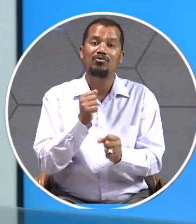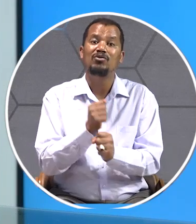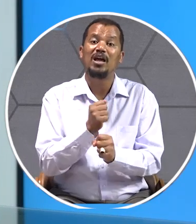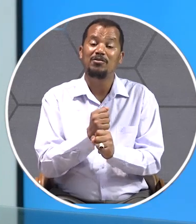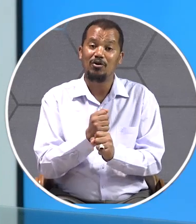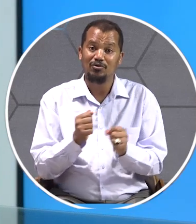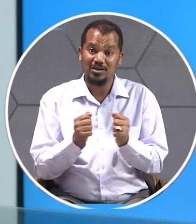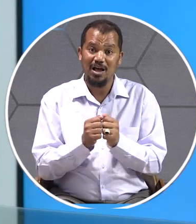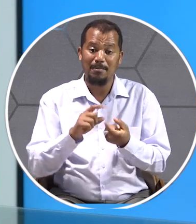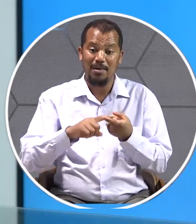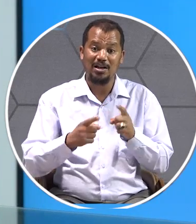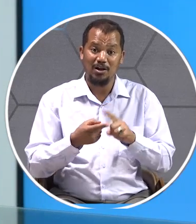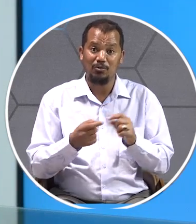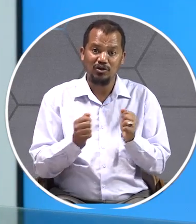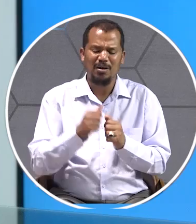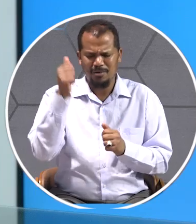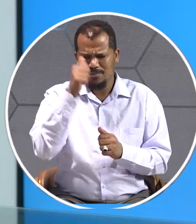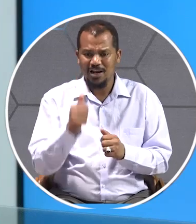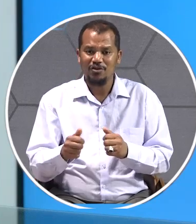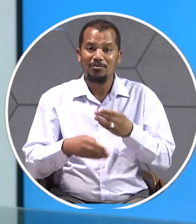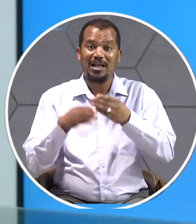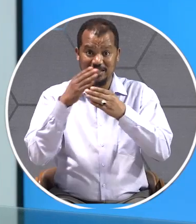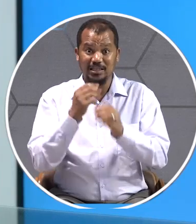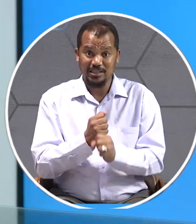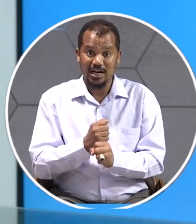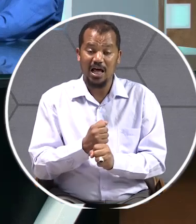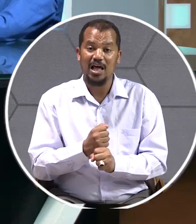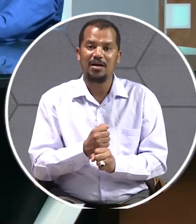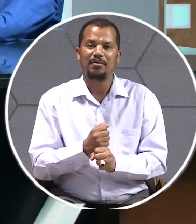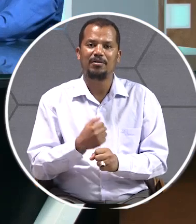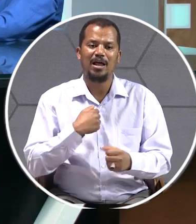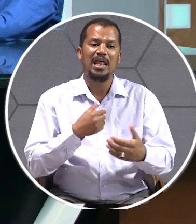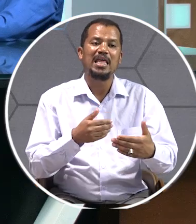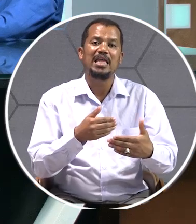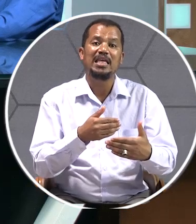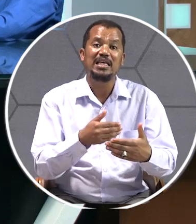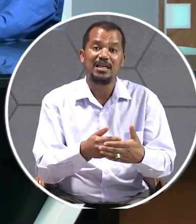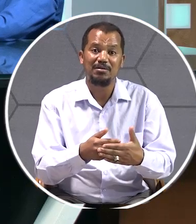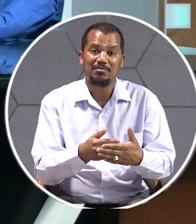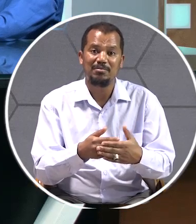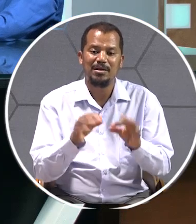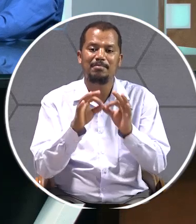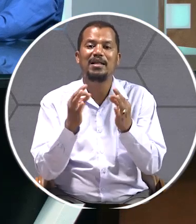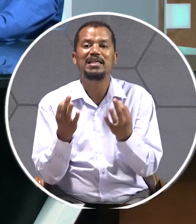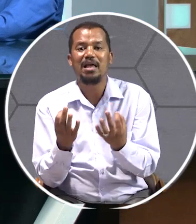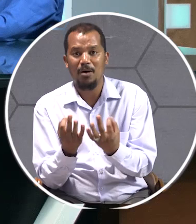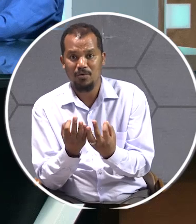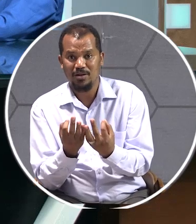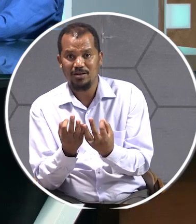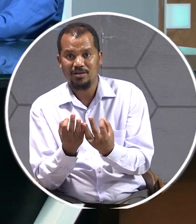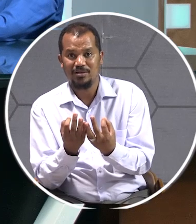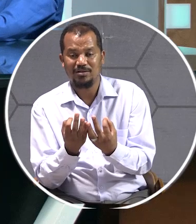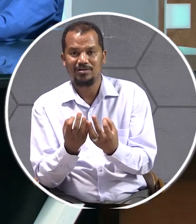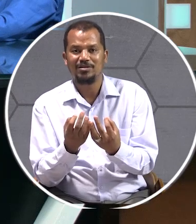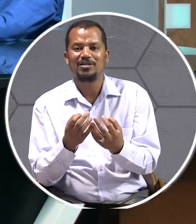ከሚሰሩ ባልደረቦቼ ጋር በየትኛውም ሌቨል ስሰራ ለእኔ ቅርብ እንዲህ ቤተሰባዊ አይነት